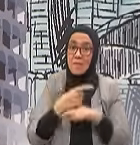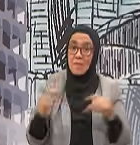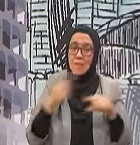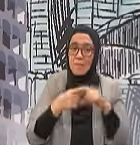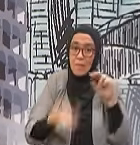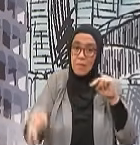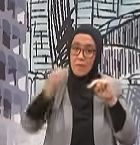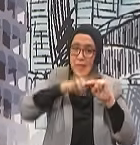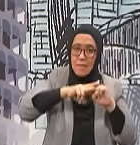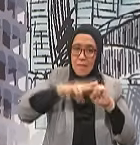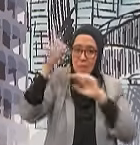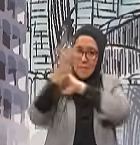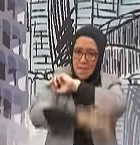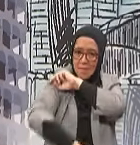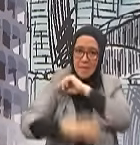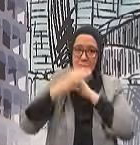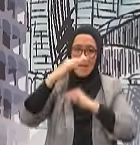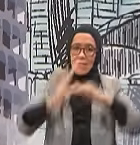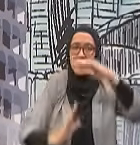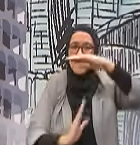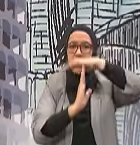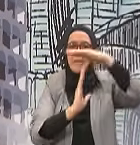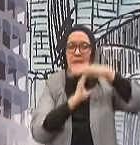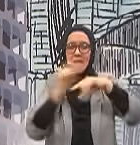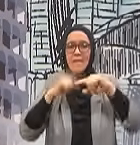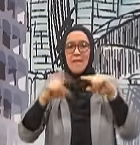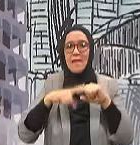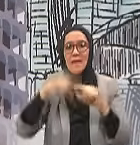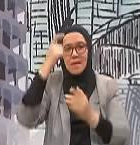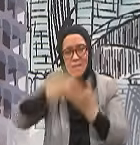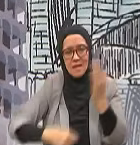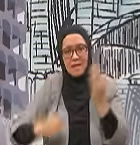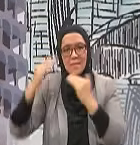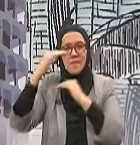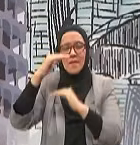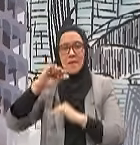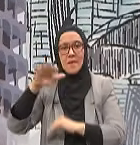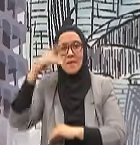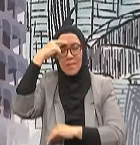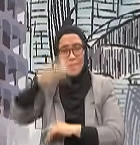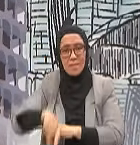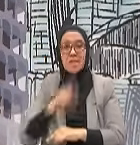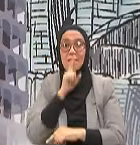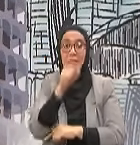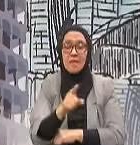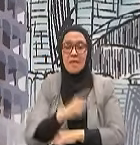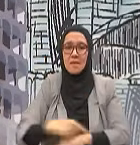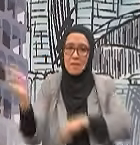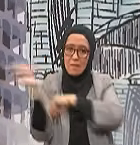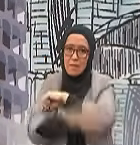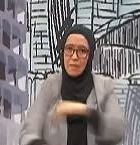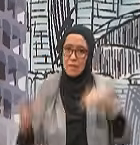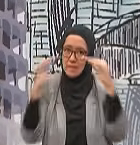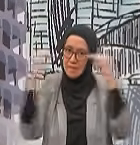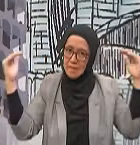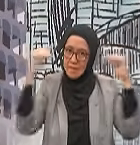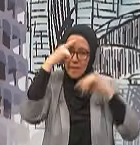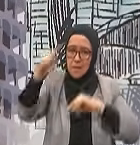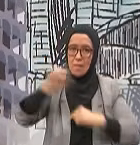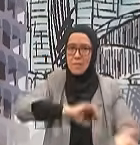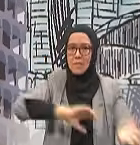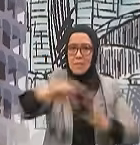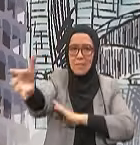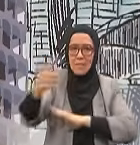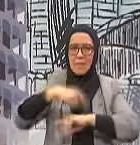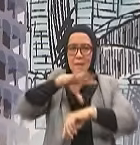denda maksimum dan juga menggunakan dende Amini membagi memastikan hukuman setimpal dikenakan terhadap pencernaan alam sekitar